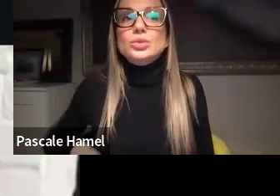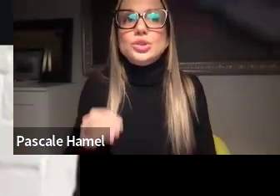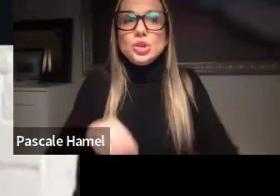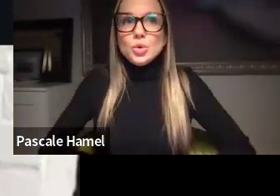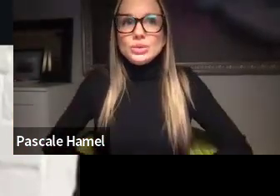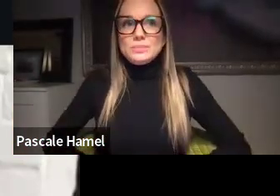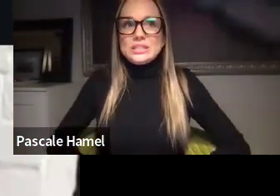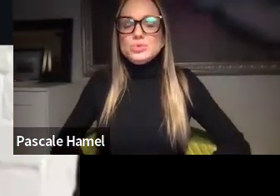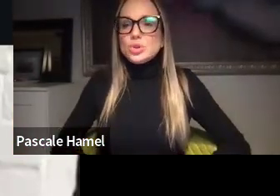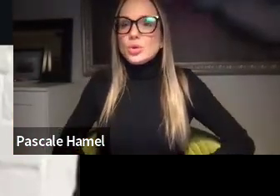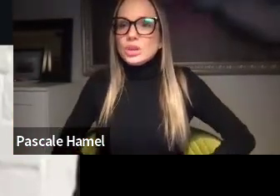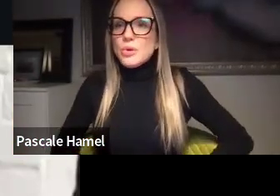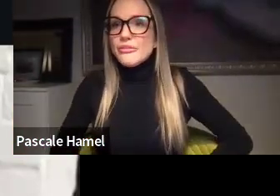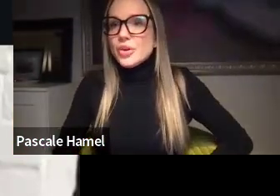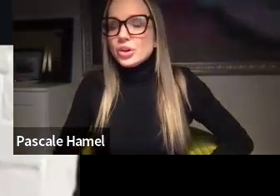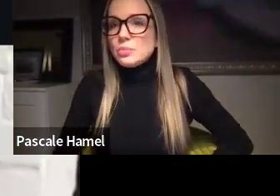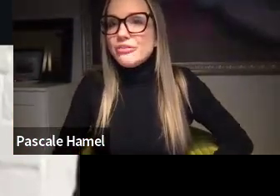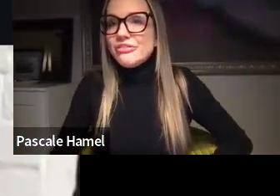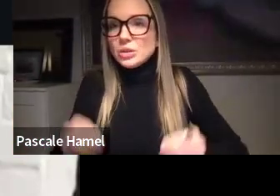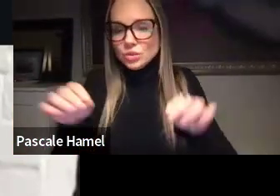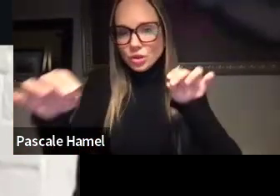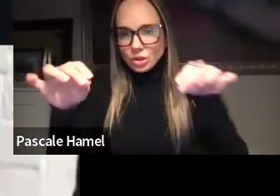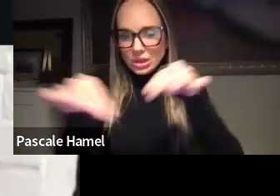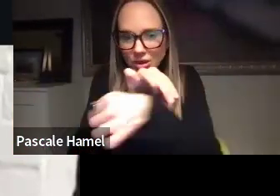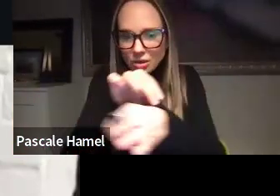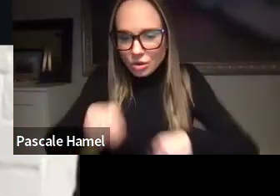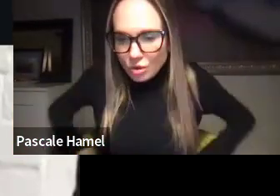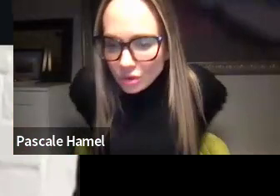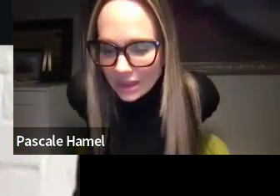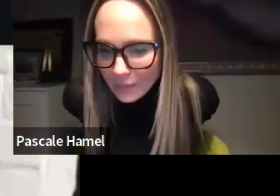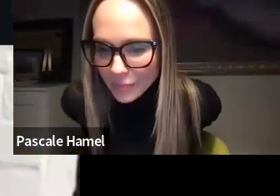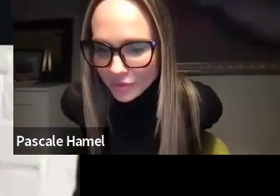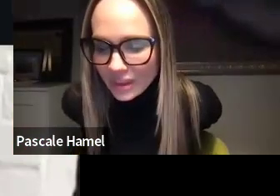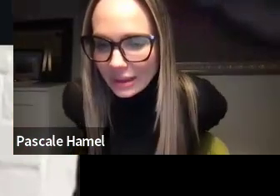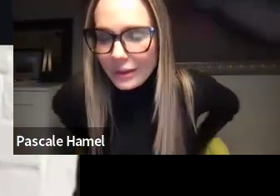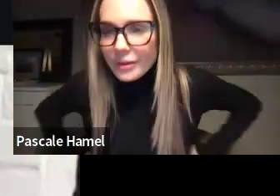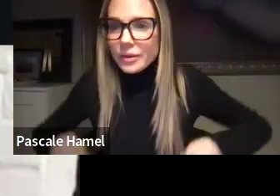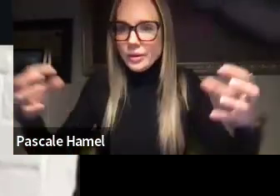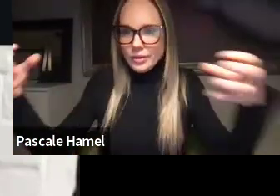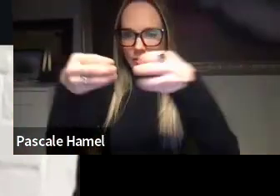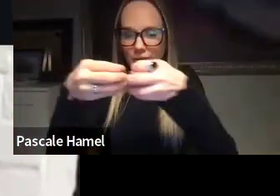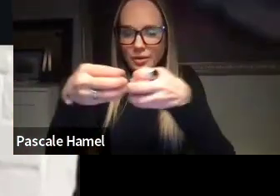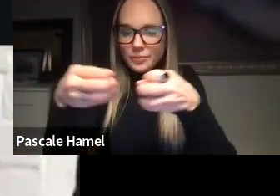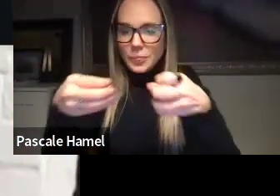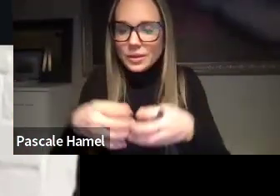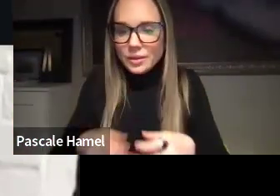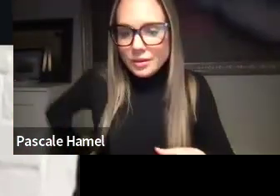sur Amazon, là, ils ont des petits boutons qui peuvent vendre, OK, puis qu'on est capable de venir